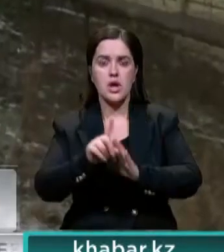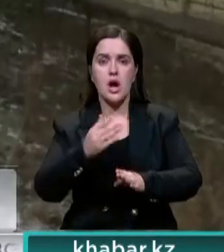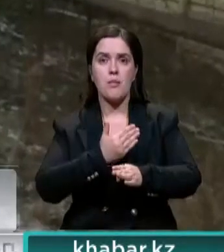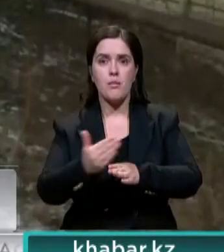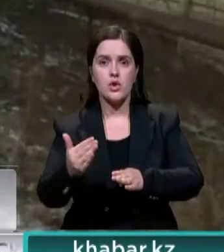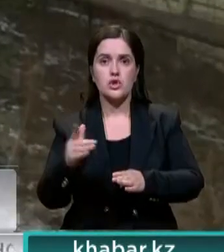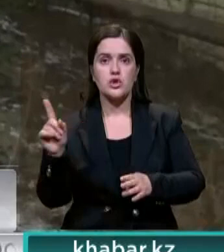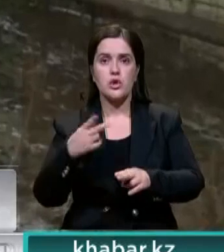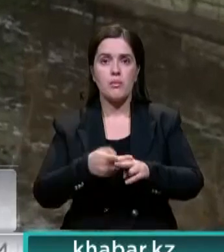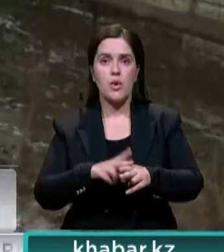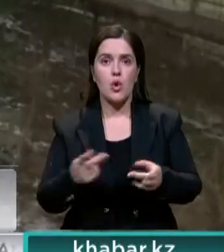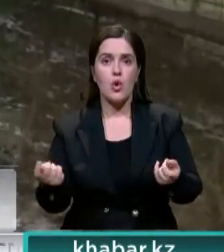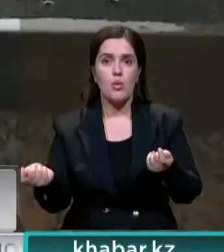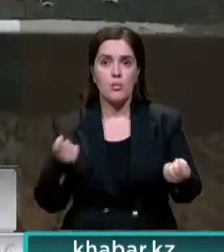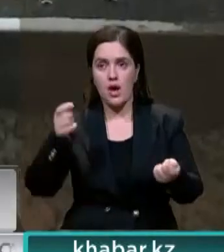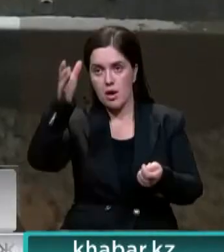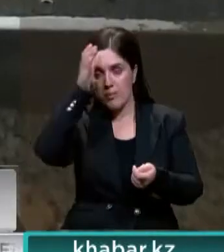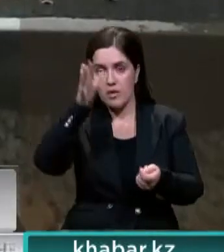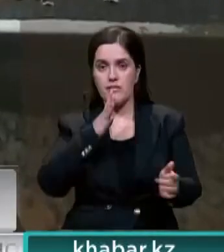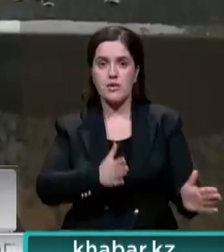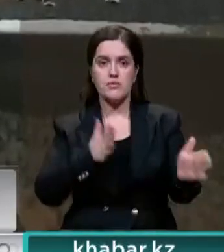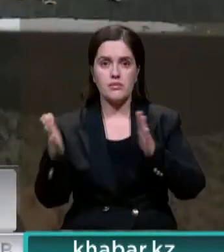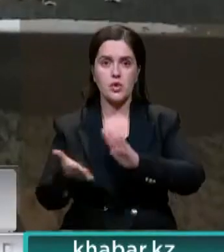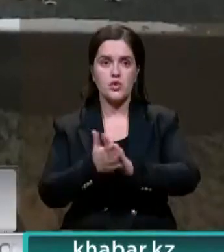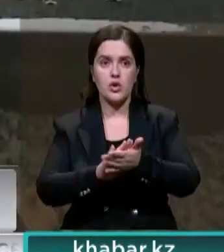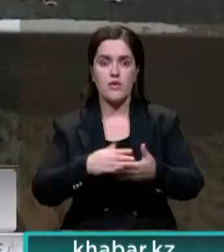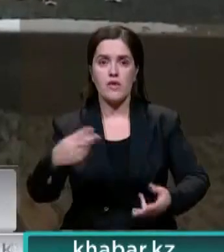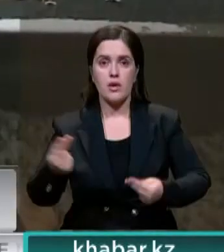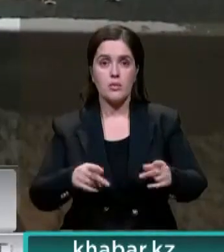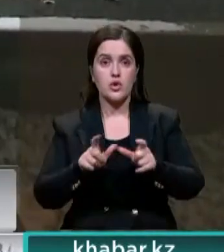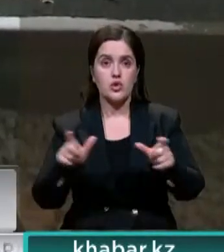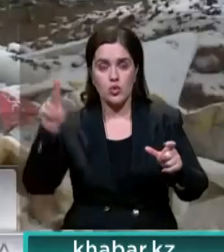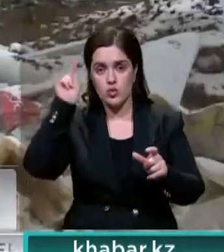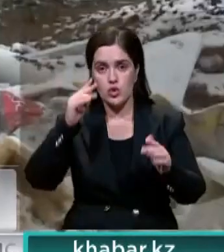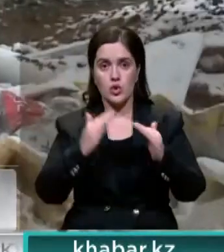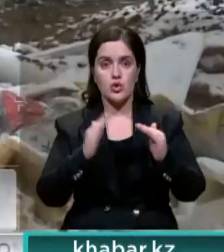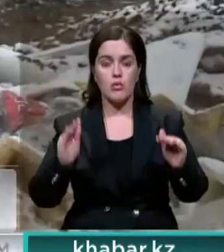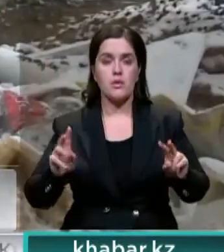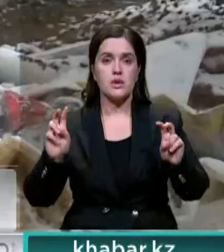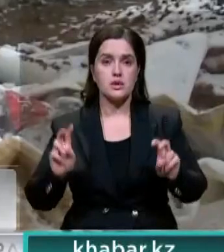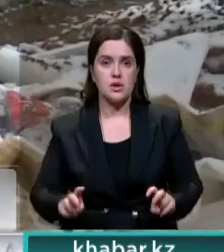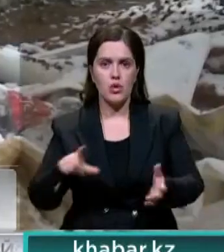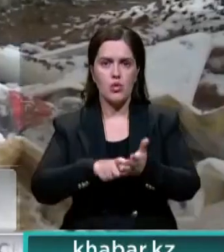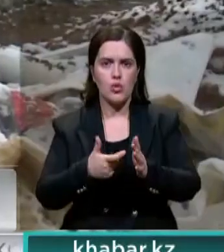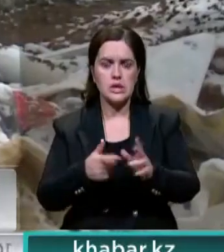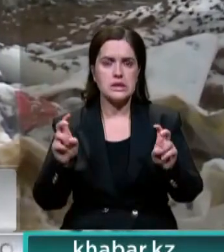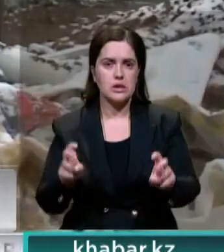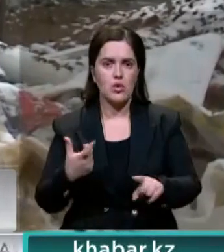областное управление образования затянуло сроки подписания договора. А школьники теперь учатся онлайн. В классах сидеть очень